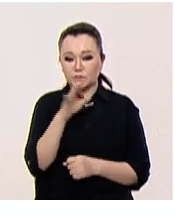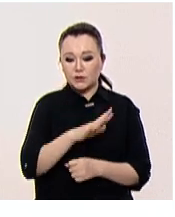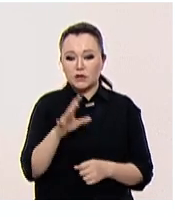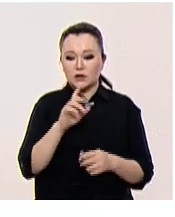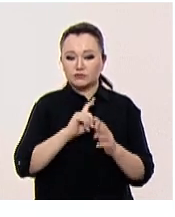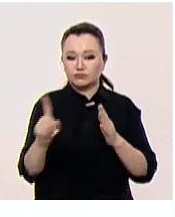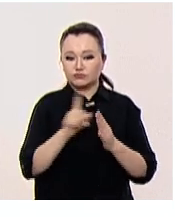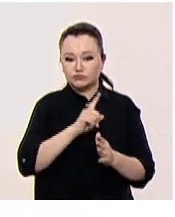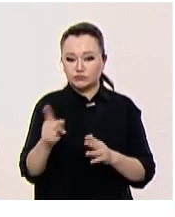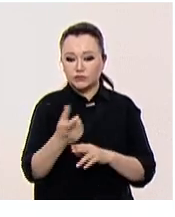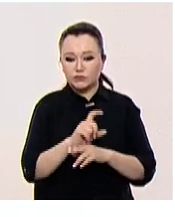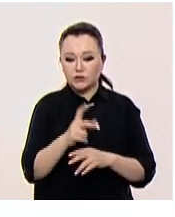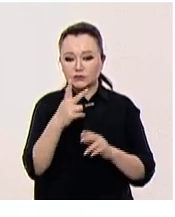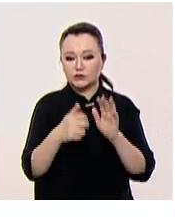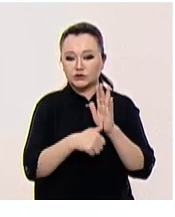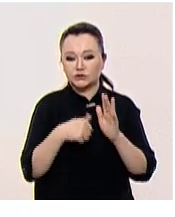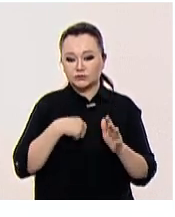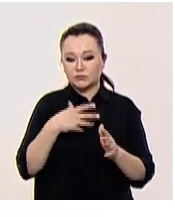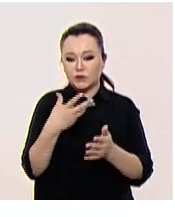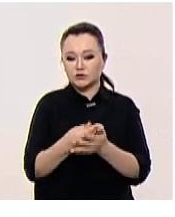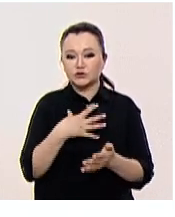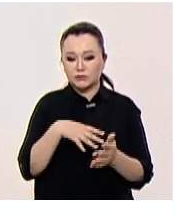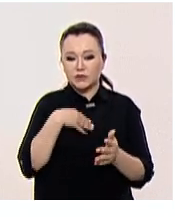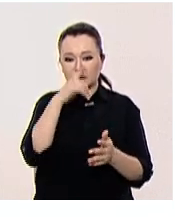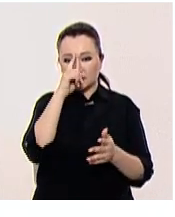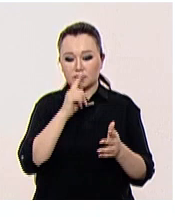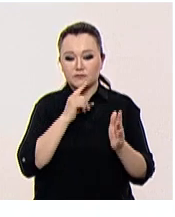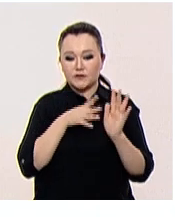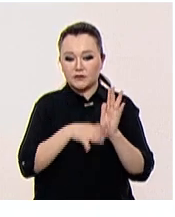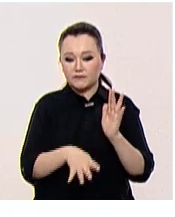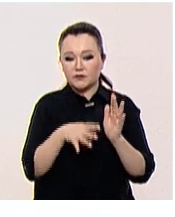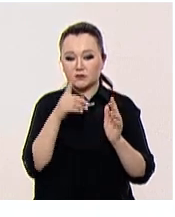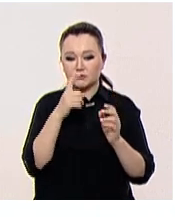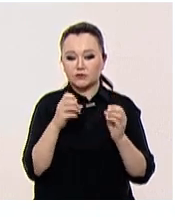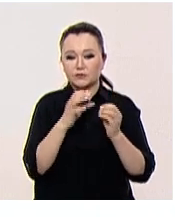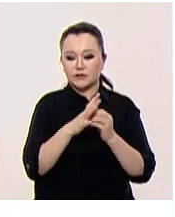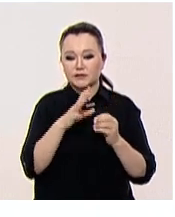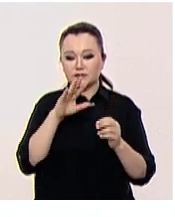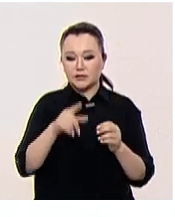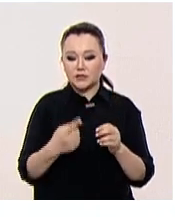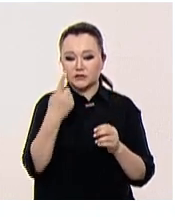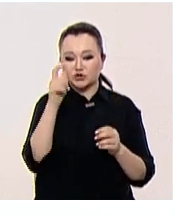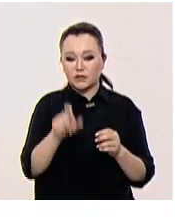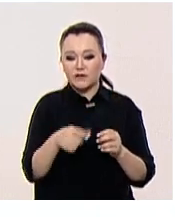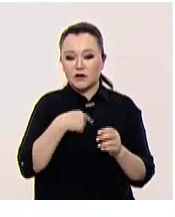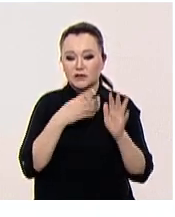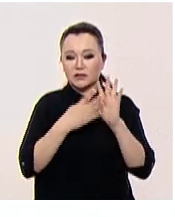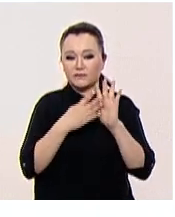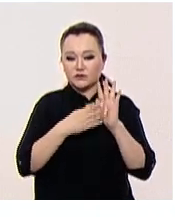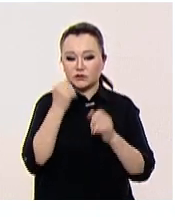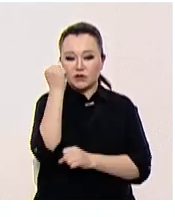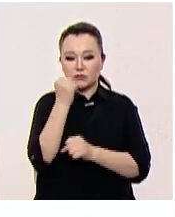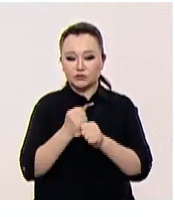жетет. Сонда не үчүн 306 теңге төлөөм керек? Айына 9000 асат, жылына 115 000 теңге чыгат. Бул бир адамга гана, ал менде 90 кызматкер